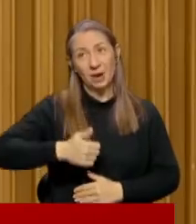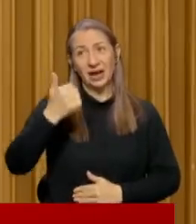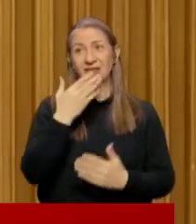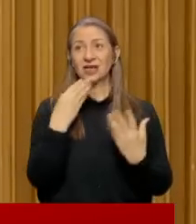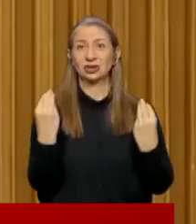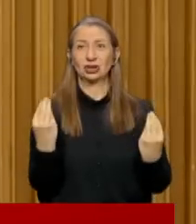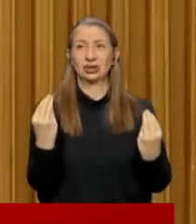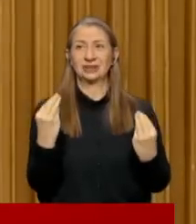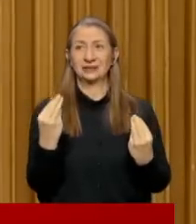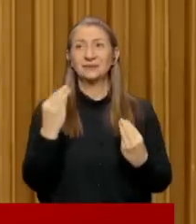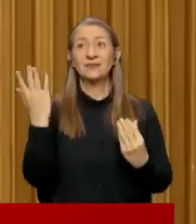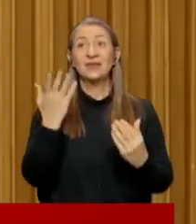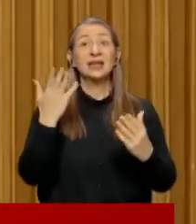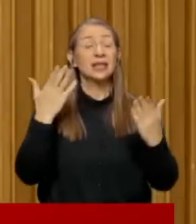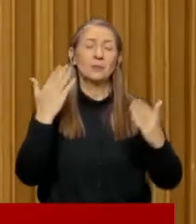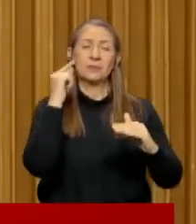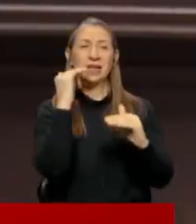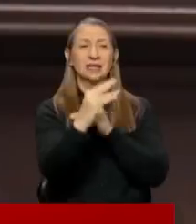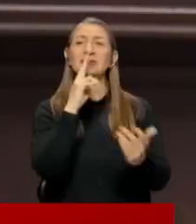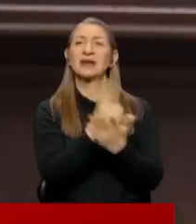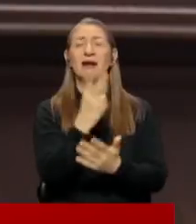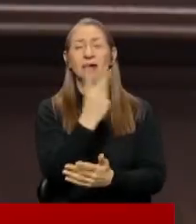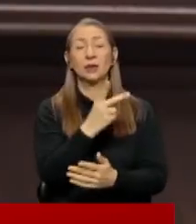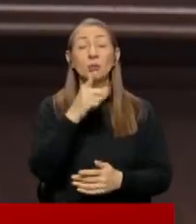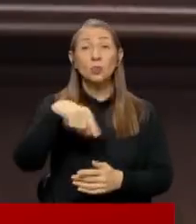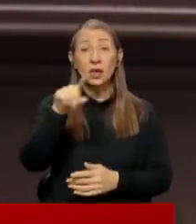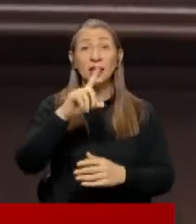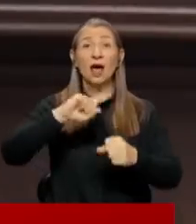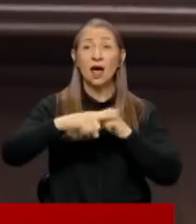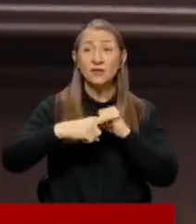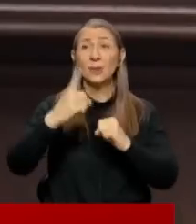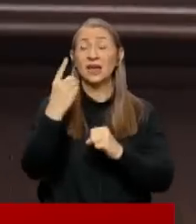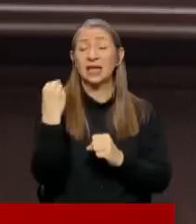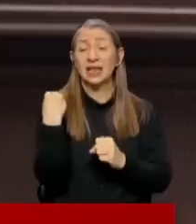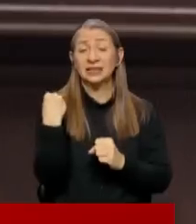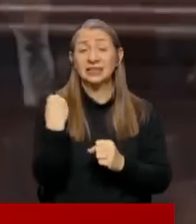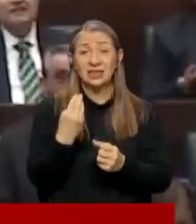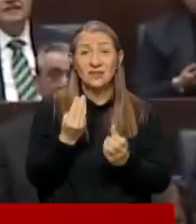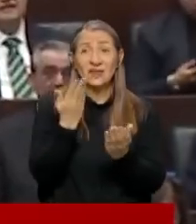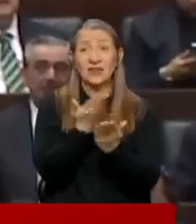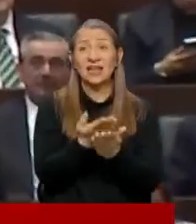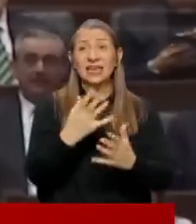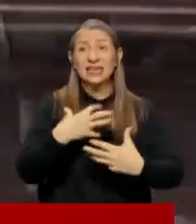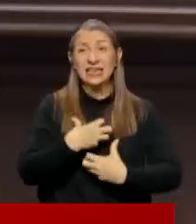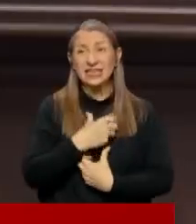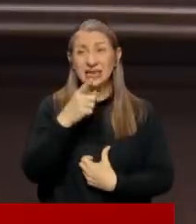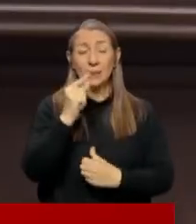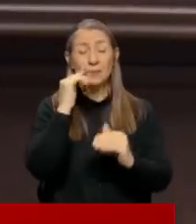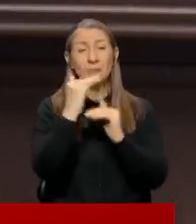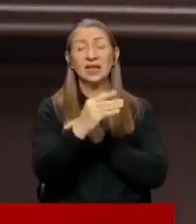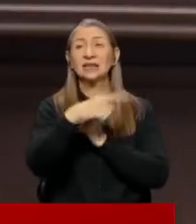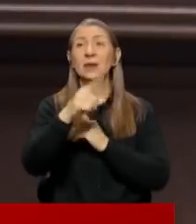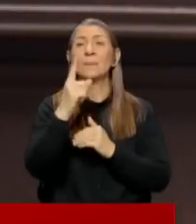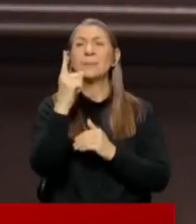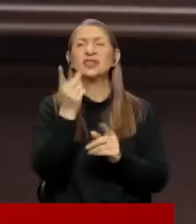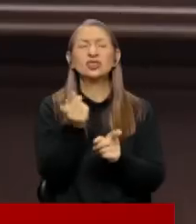yakışır ve takdir yüce milletimindir. Bunlar da her hafta bir yenisini sergiledikleri krizleriyle milletimize